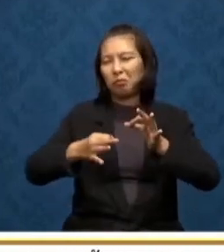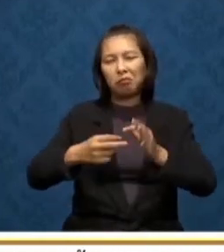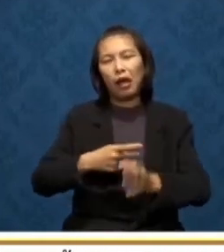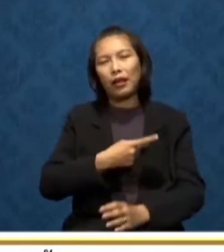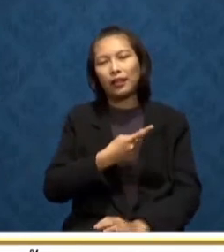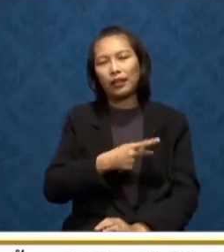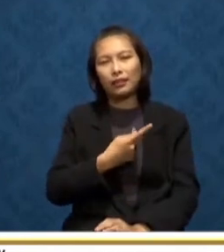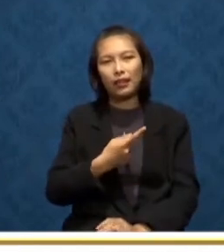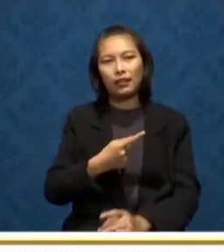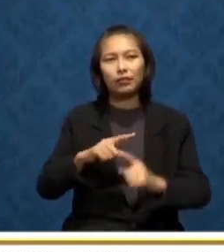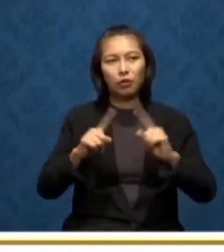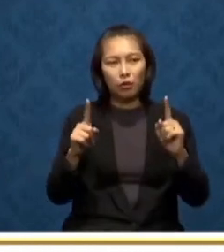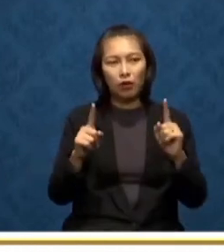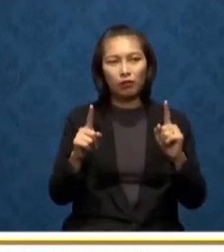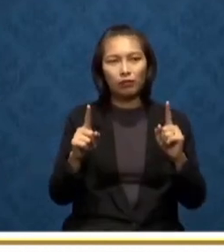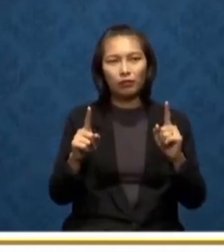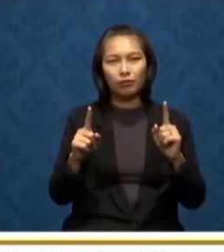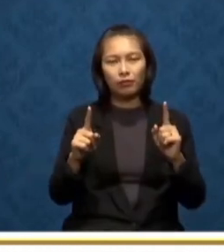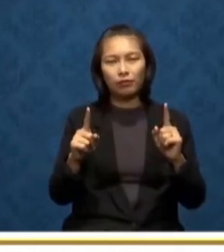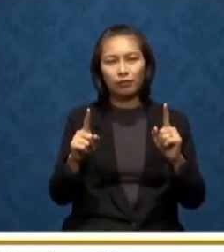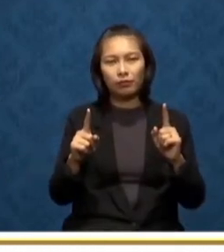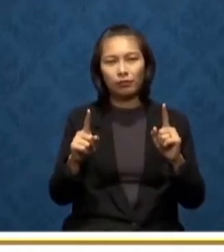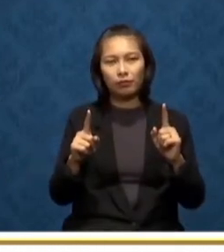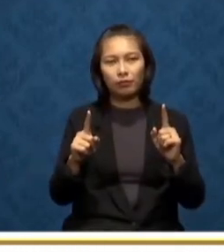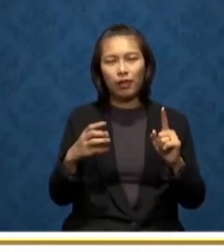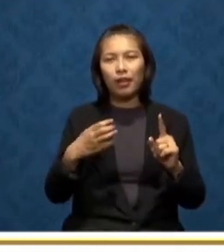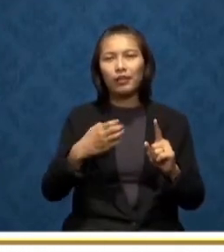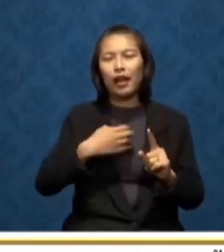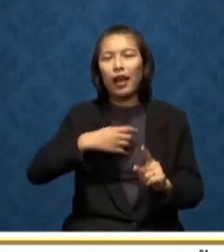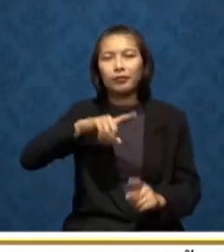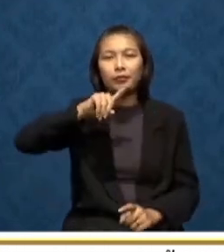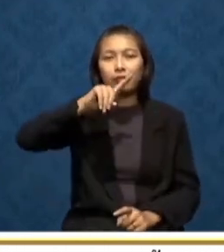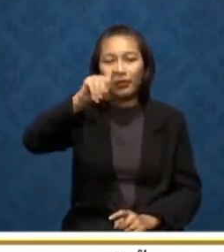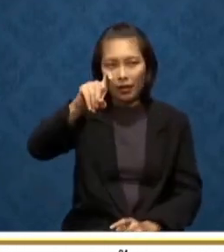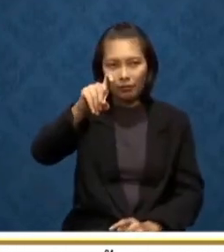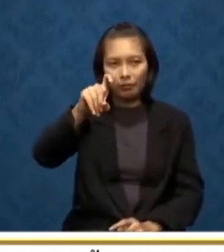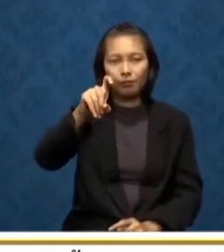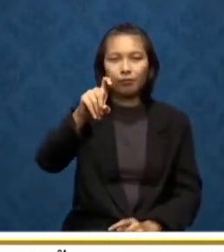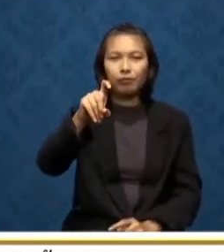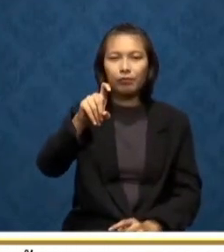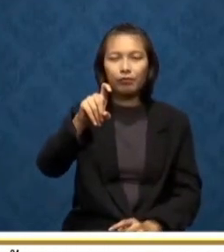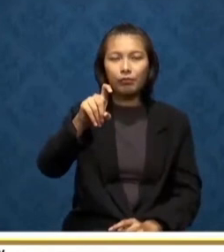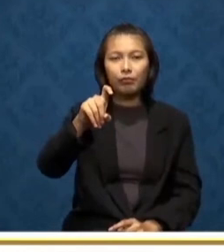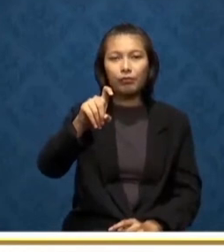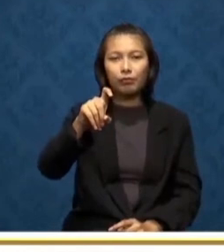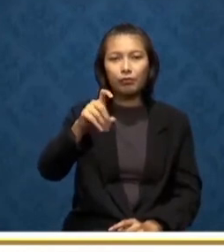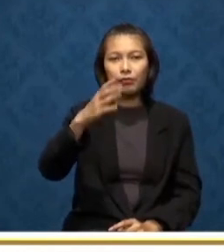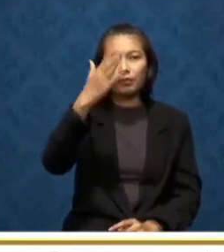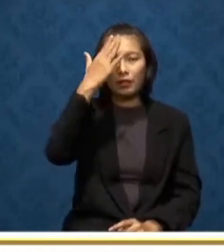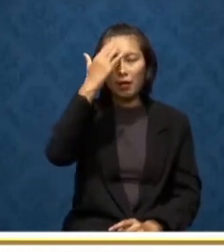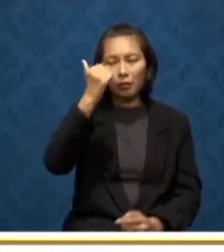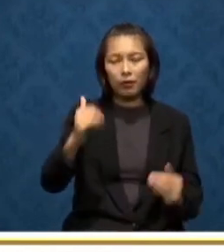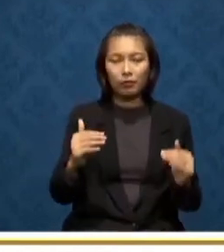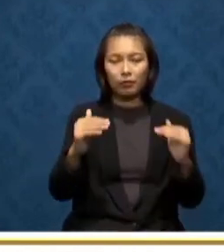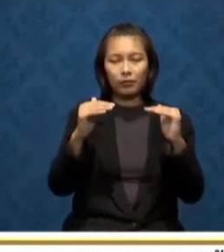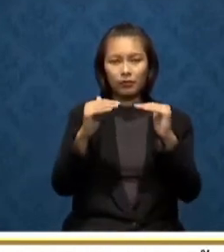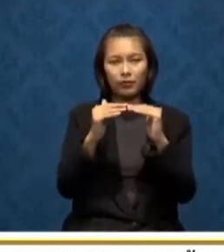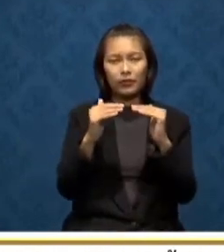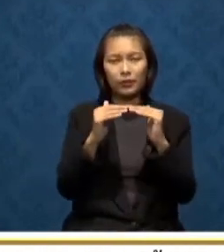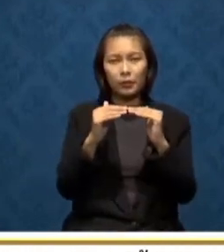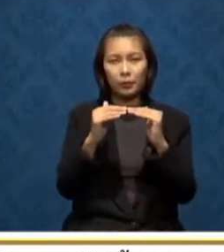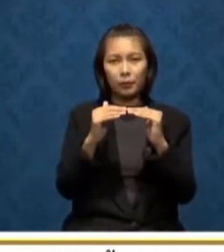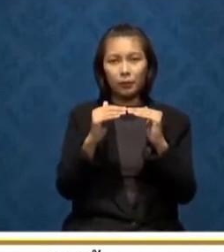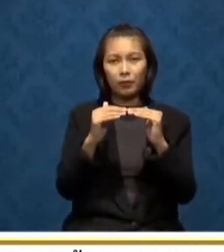แต่จำเป็นอยากจะสอบถามท่านการละเมิดสิทธิมนุษยชน